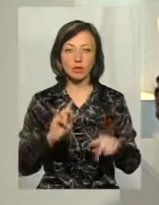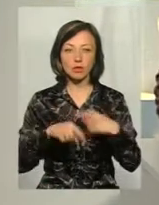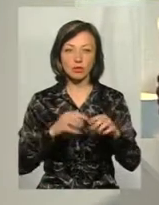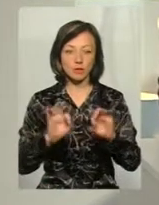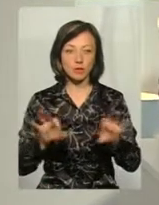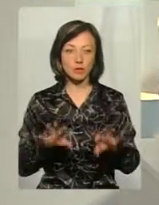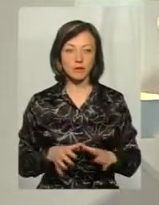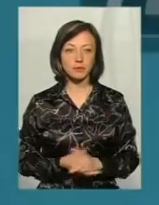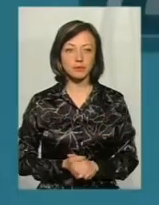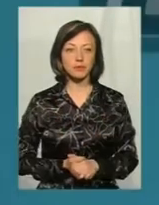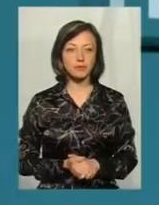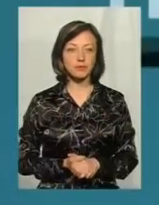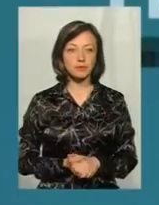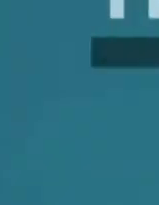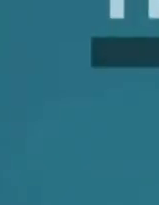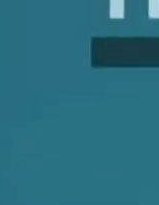наступному коментарі.